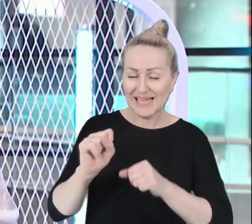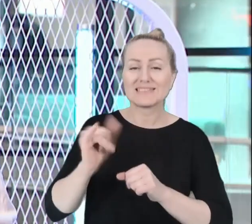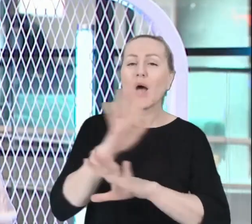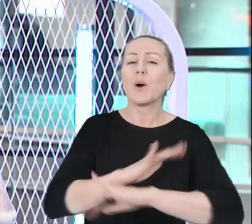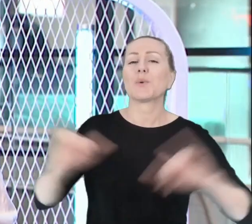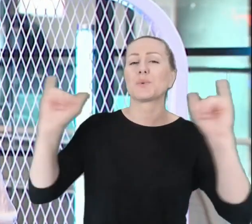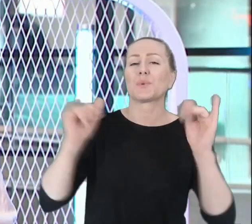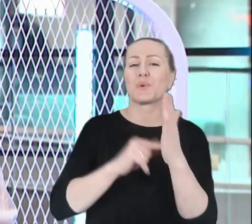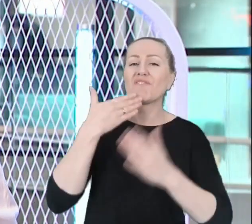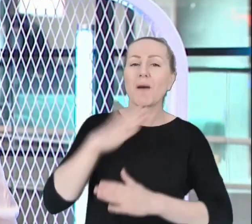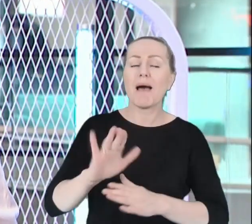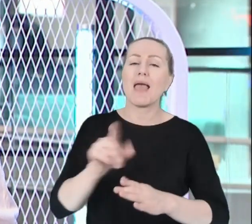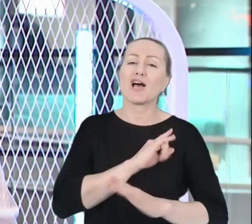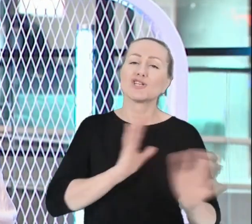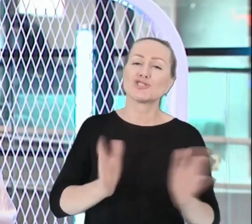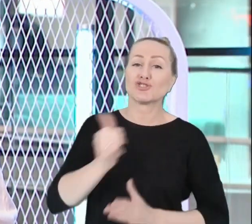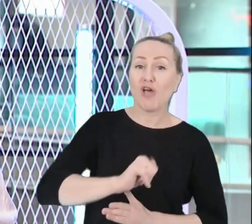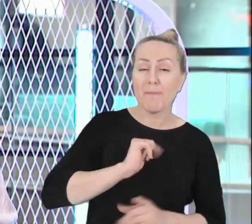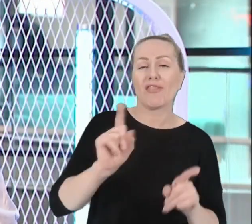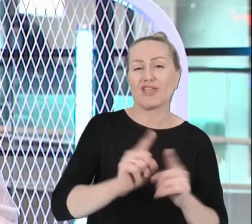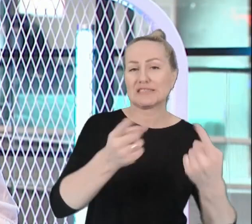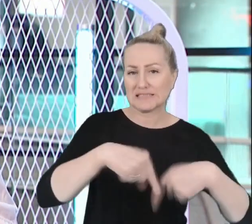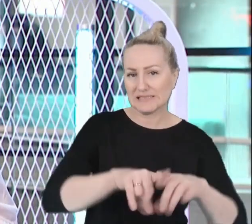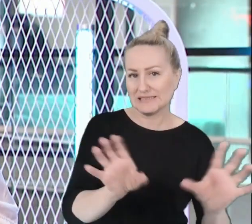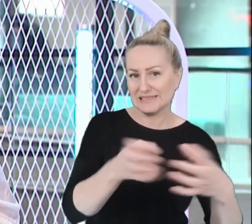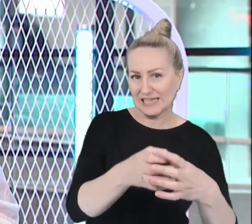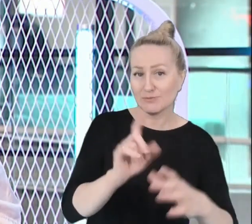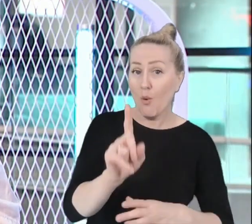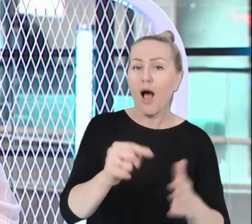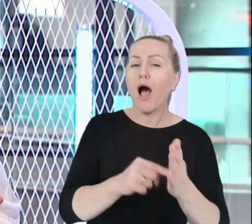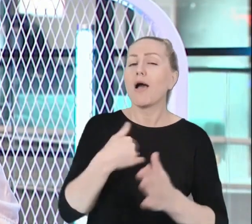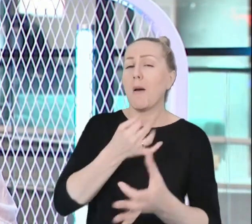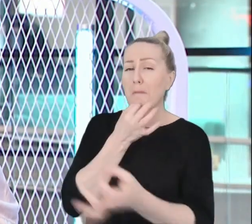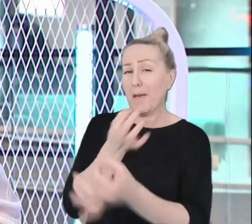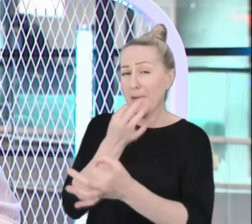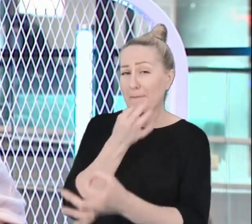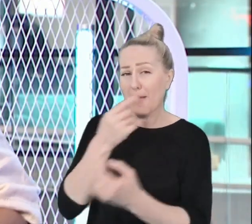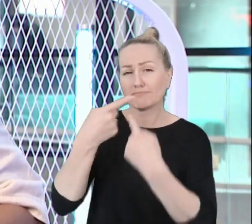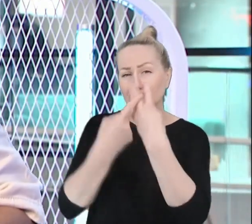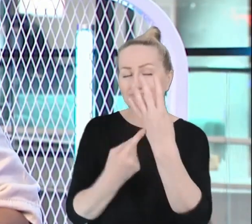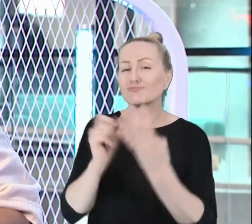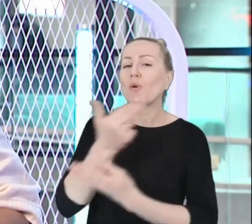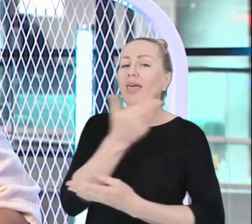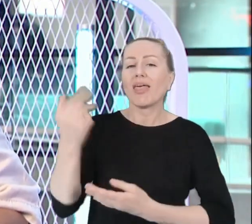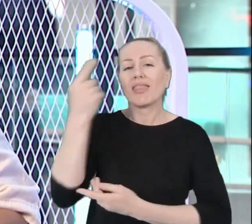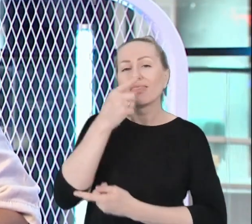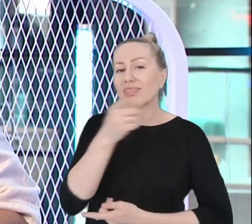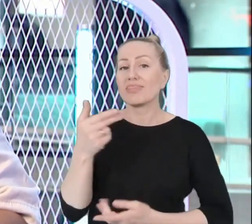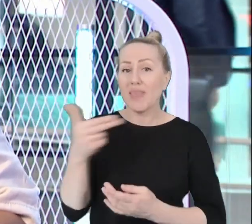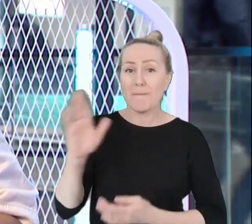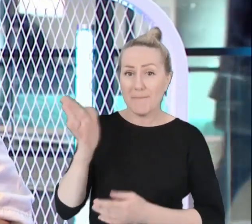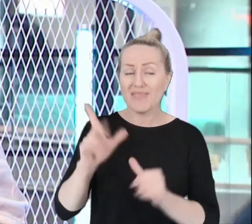o siebie i o zespół. Ale zanim będę was przepytywać z tego, co sądzicie na ten temat, to chciałabym wrzucić parę